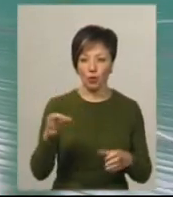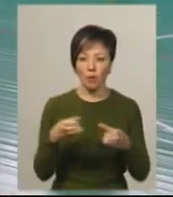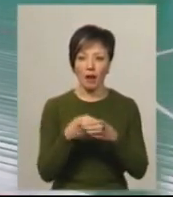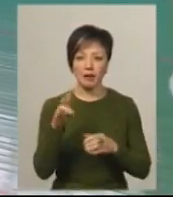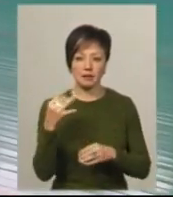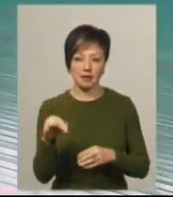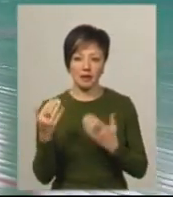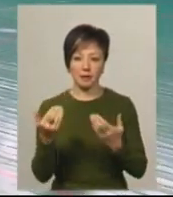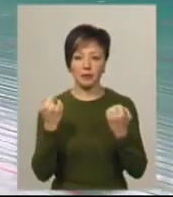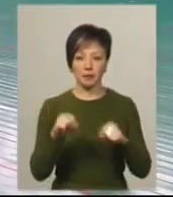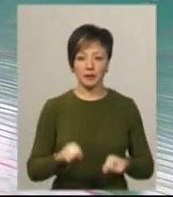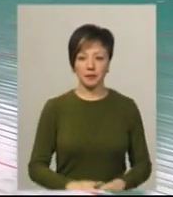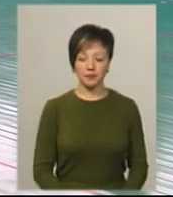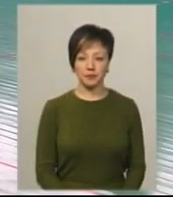ліцею.